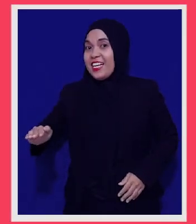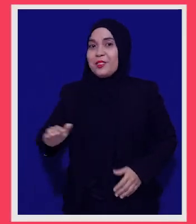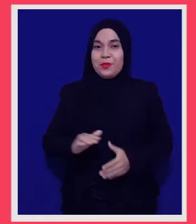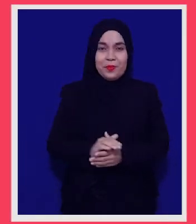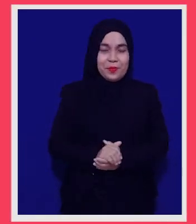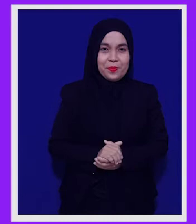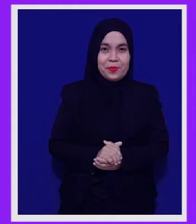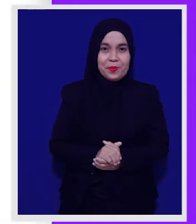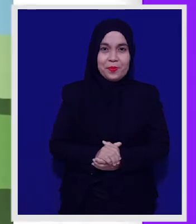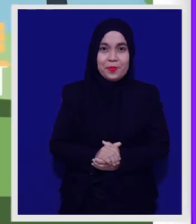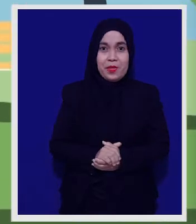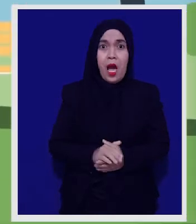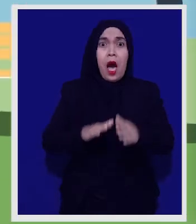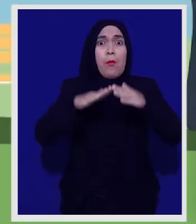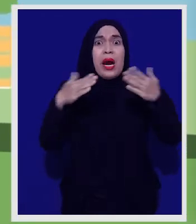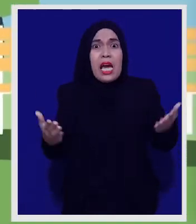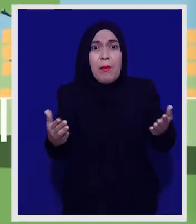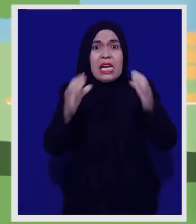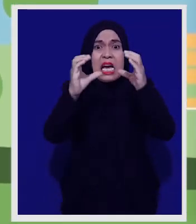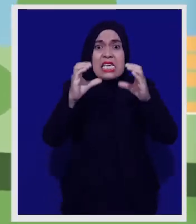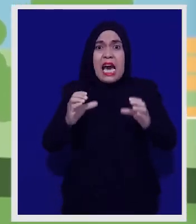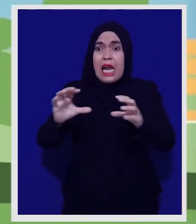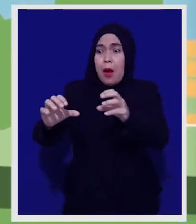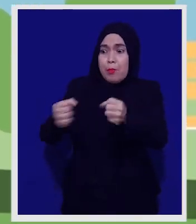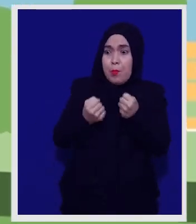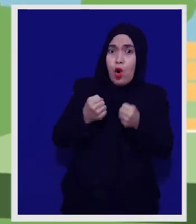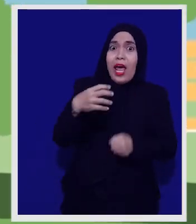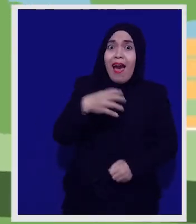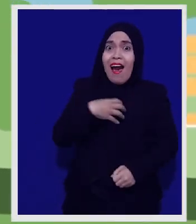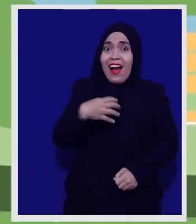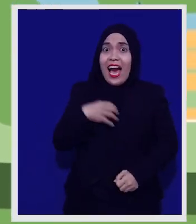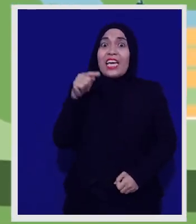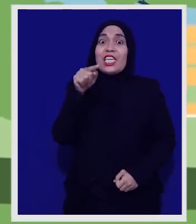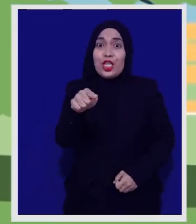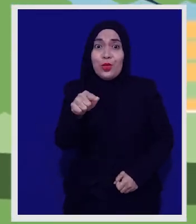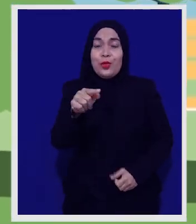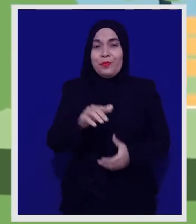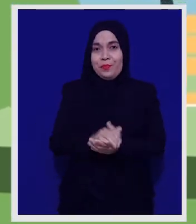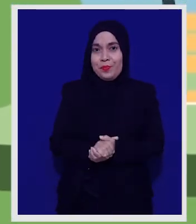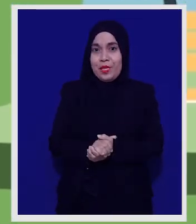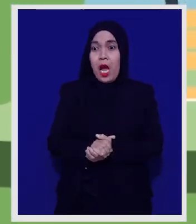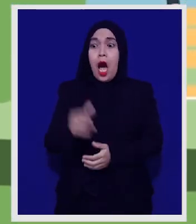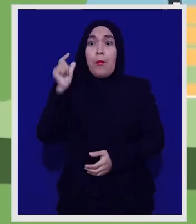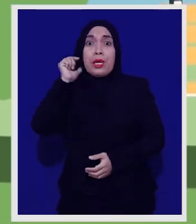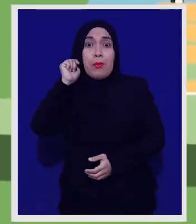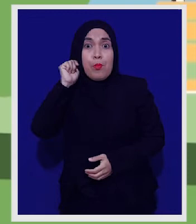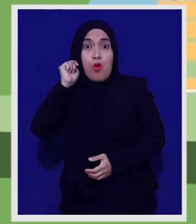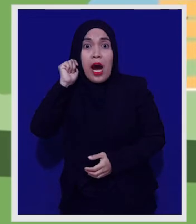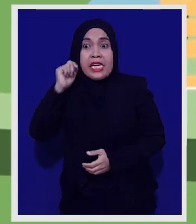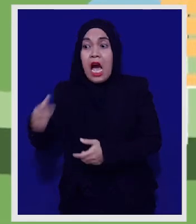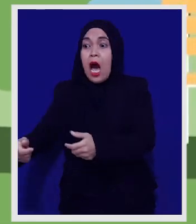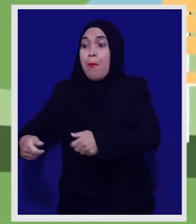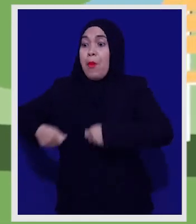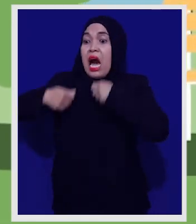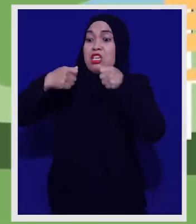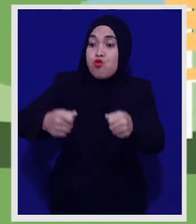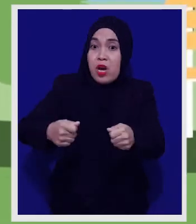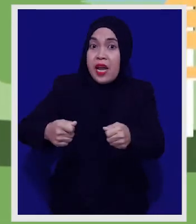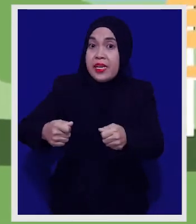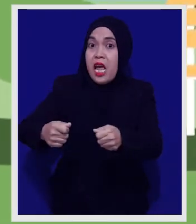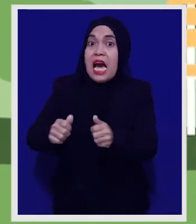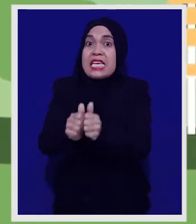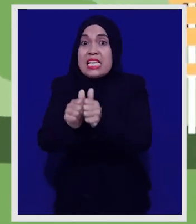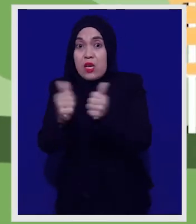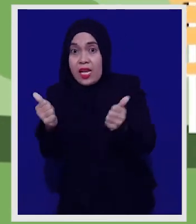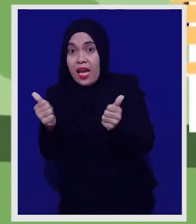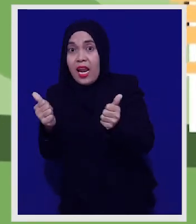Di mapa cara mendapatkan hak-hak tersebut, bagi binian yang mengajukan gugatan perceraian, kawa mendapatkan